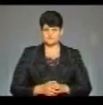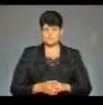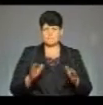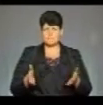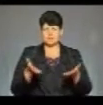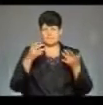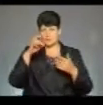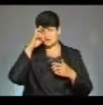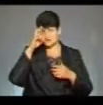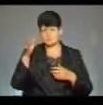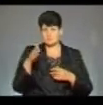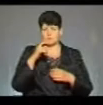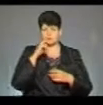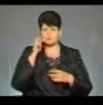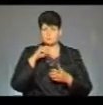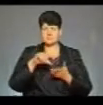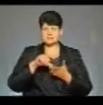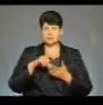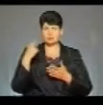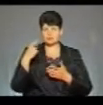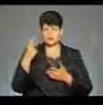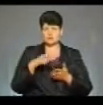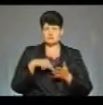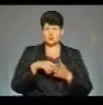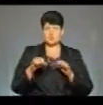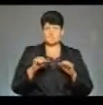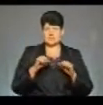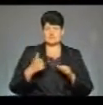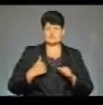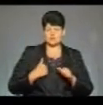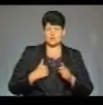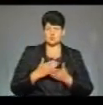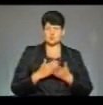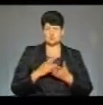Піднімають державний прапор України представники обласної та міської влади, військовослужбовці.